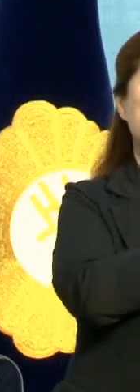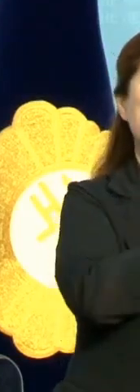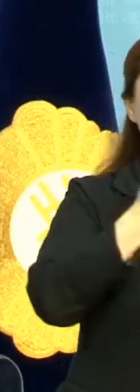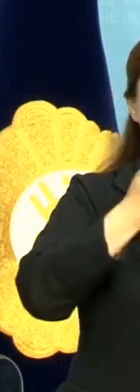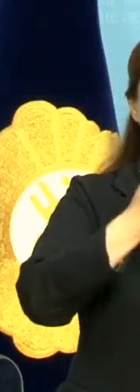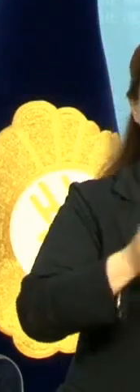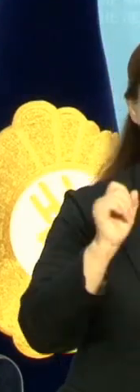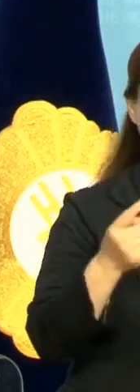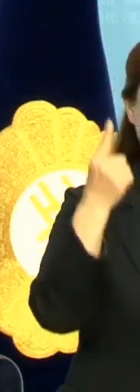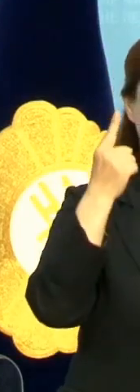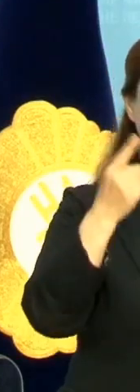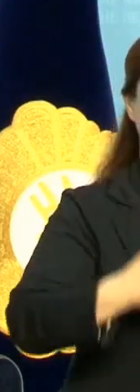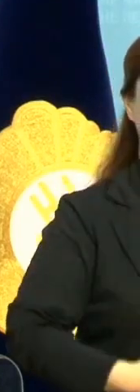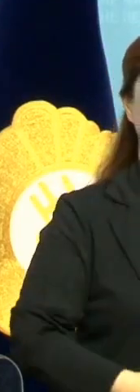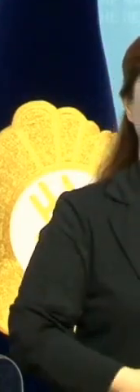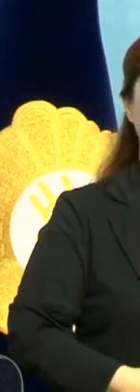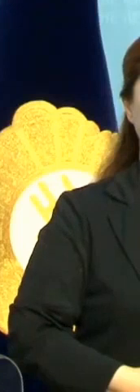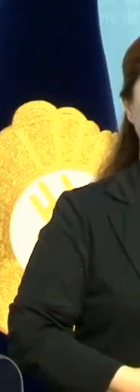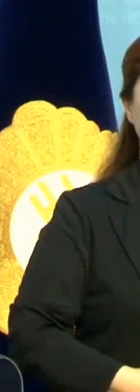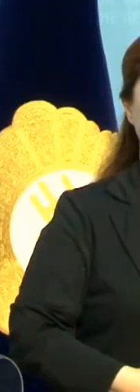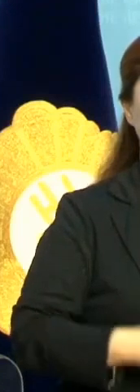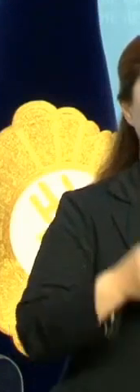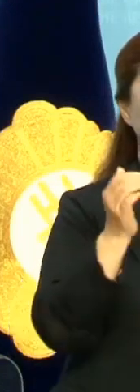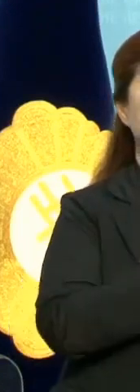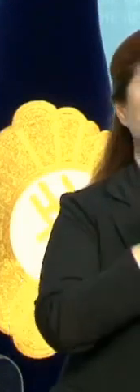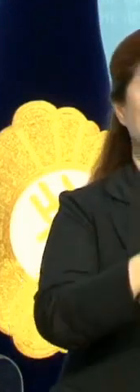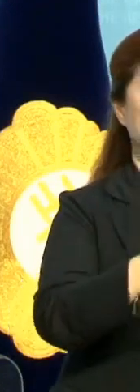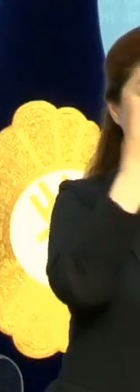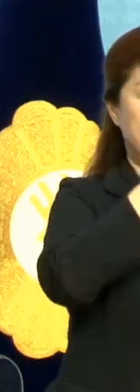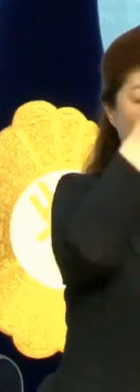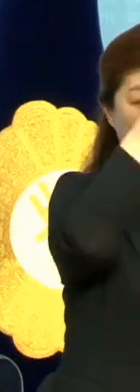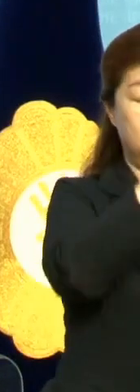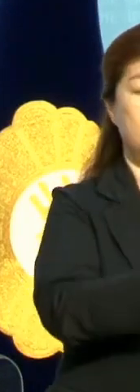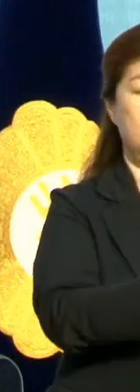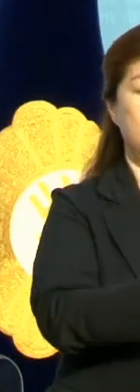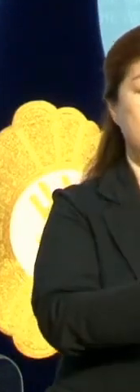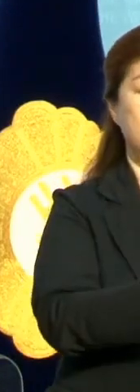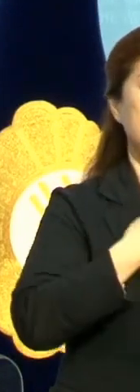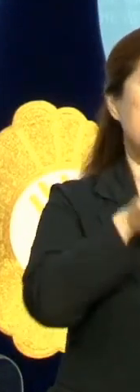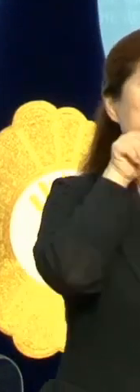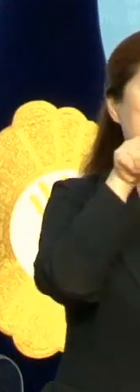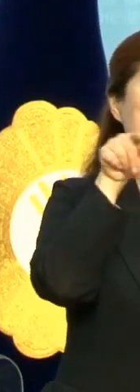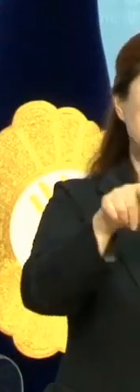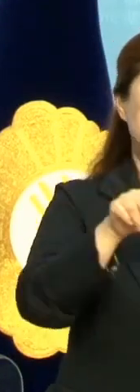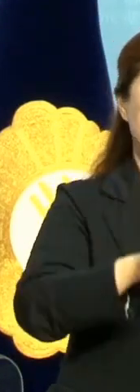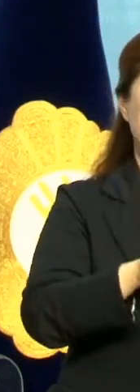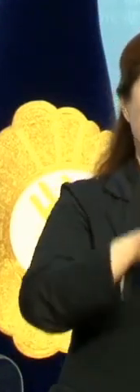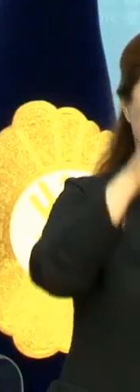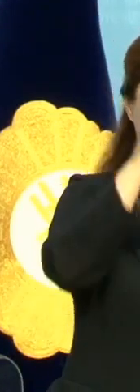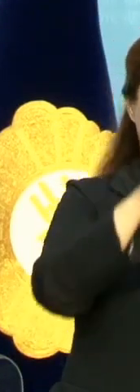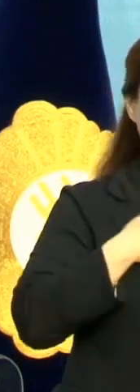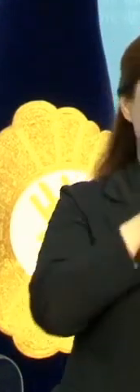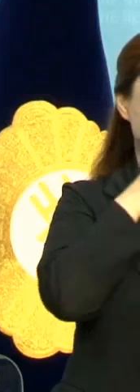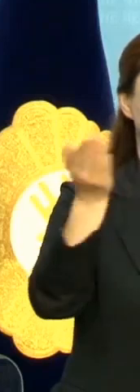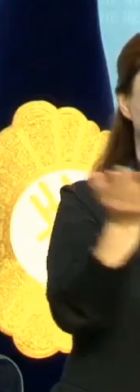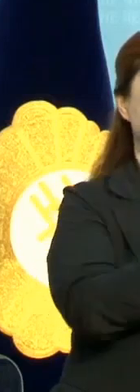중요한 촉발 지점이었습니다. 그리고 검찰 수사 결과 저의 지적이 사실임이 확인되었습니다.